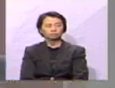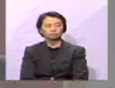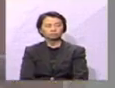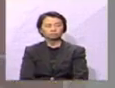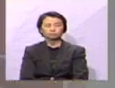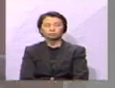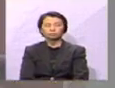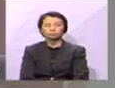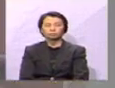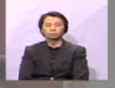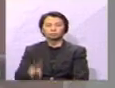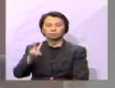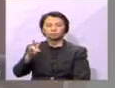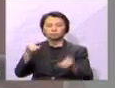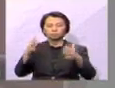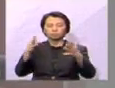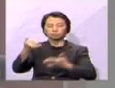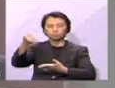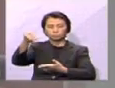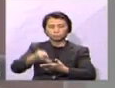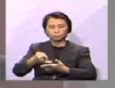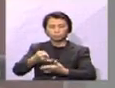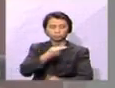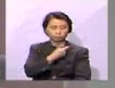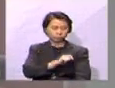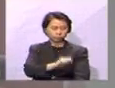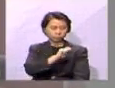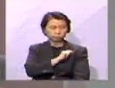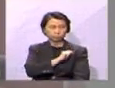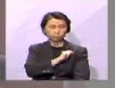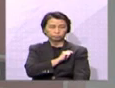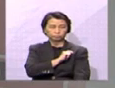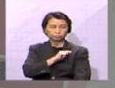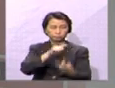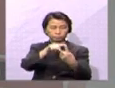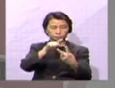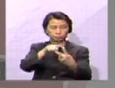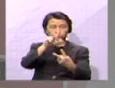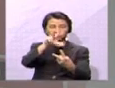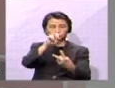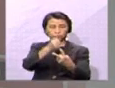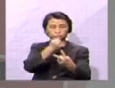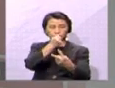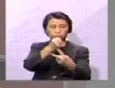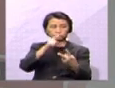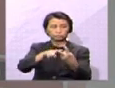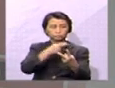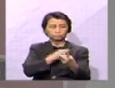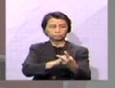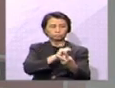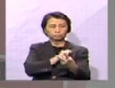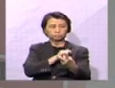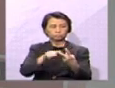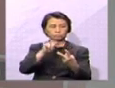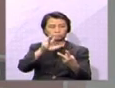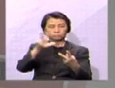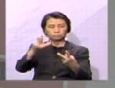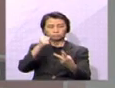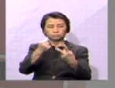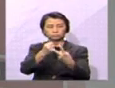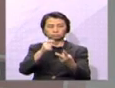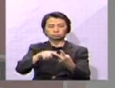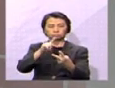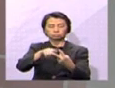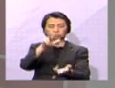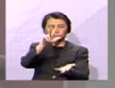2016 dua pemain import dari Spanyol Pablo palares marzo 30 tahun dan Alvaro Peralta Silva 33 tahun